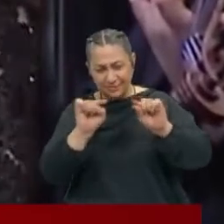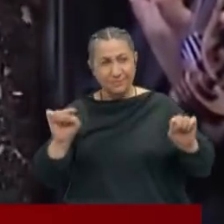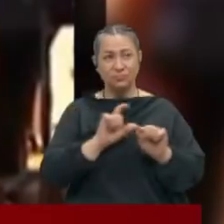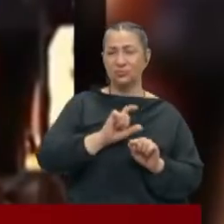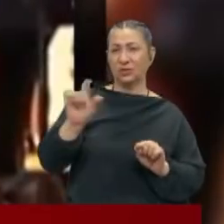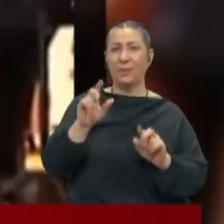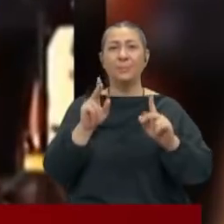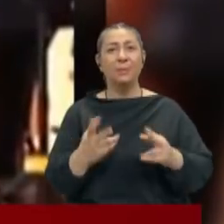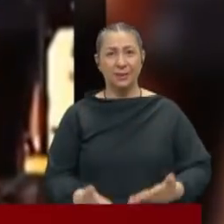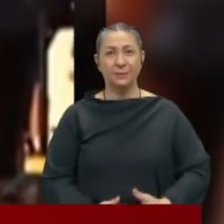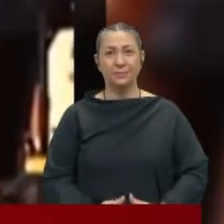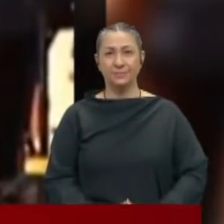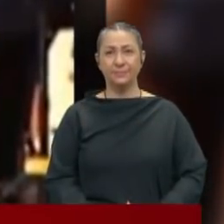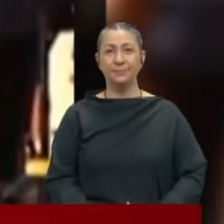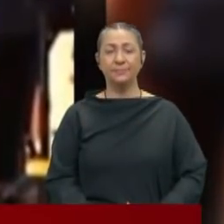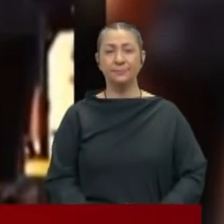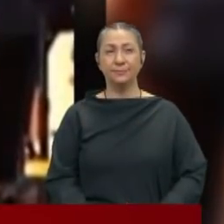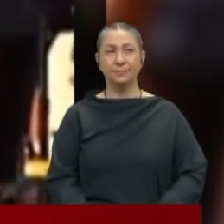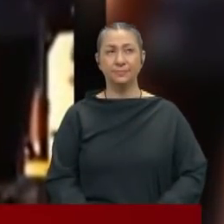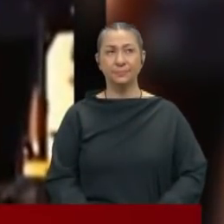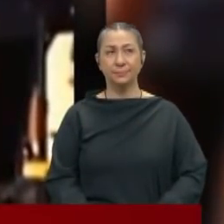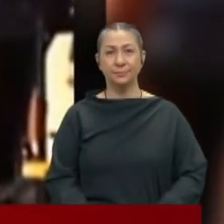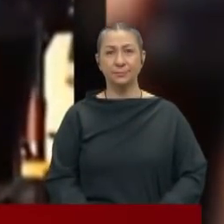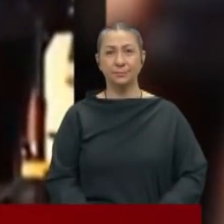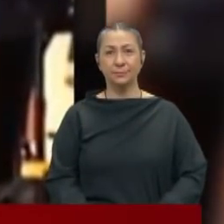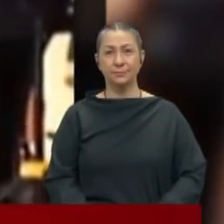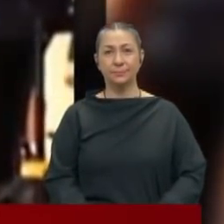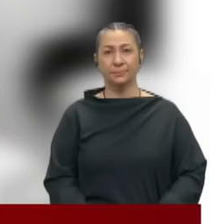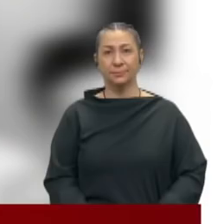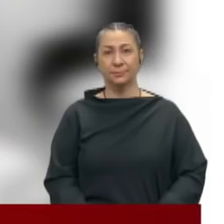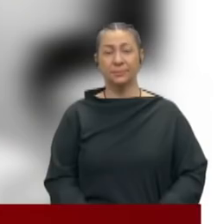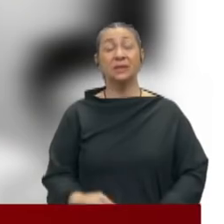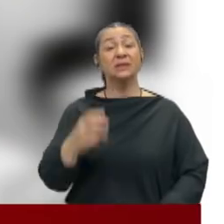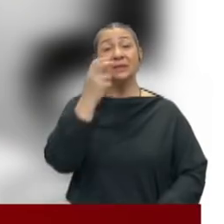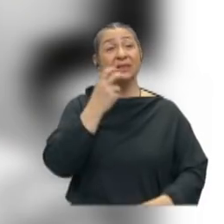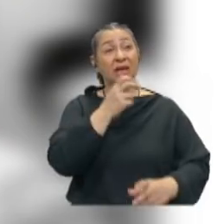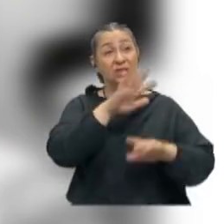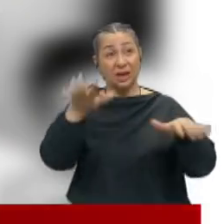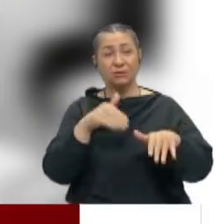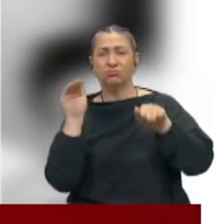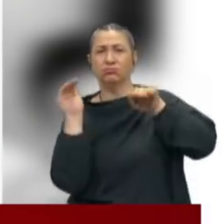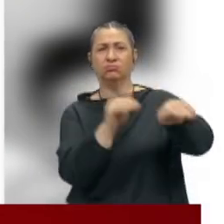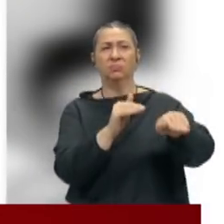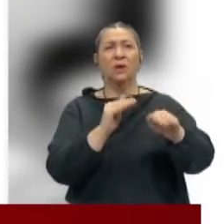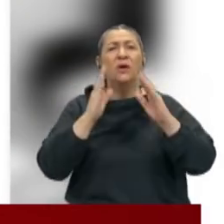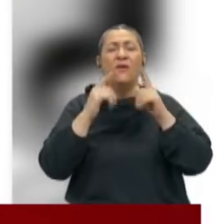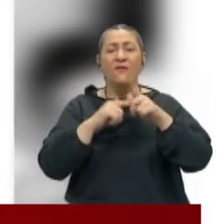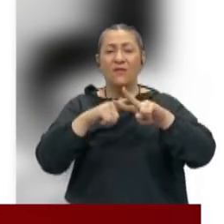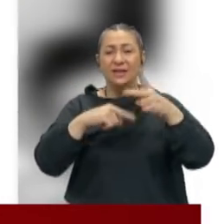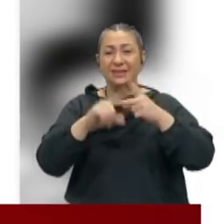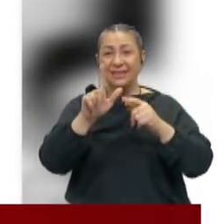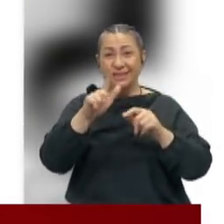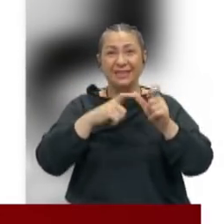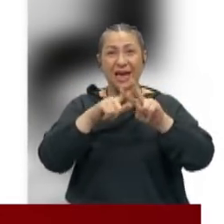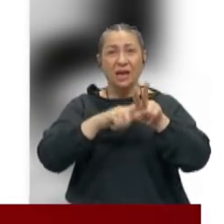yanıt olarak. Sanatçılardan da destek yağdı. Fazıl Say şarkı